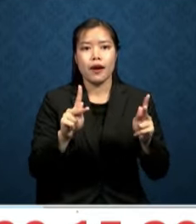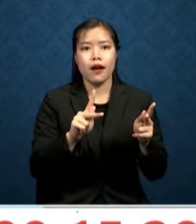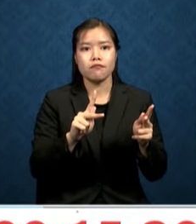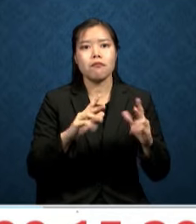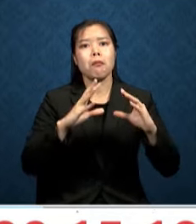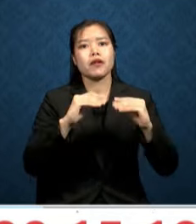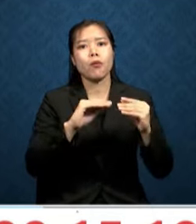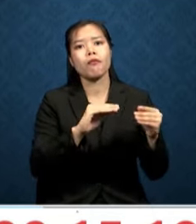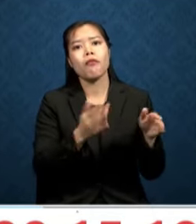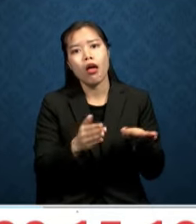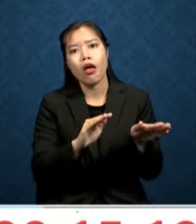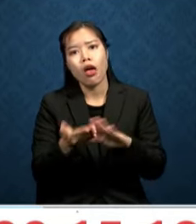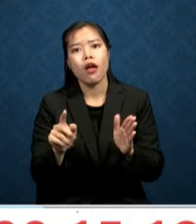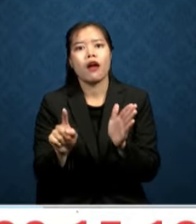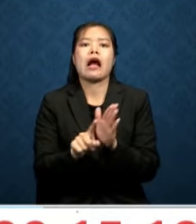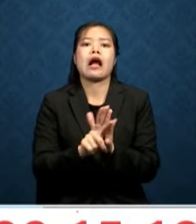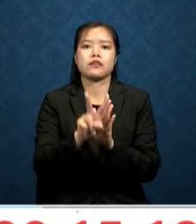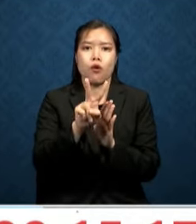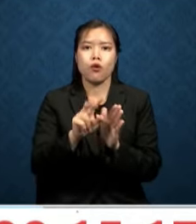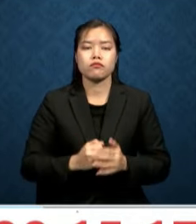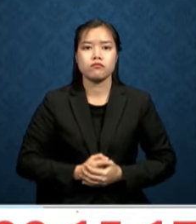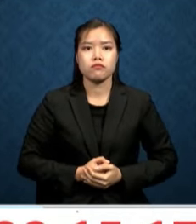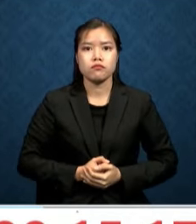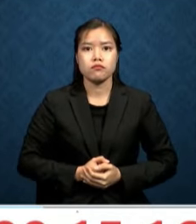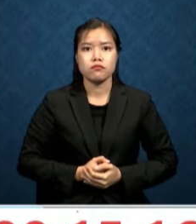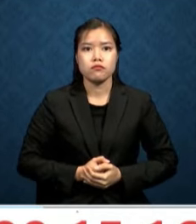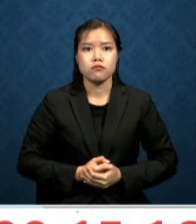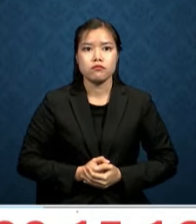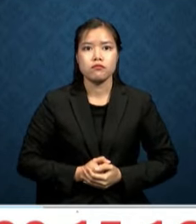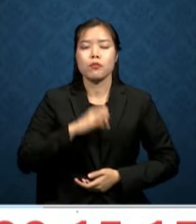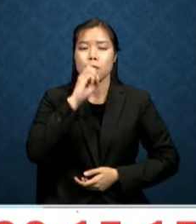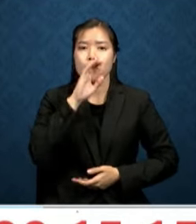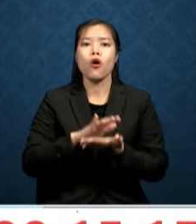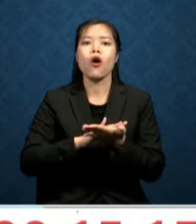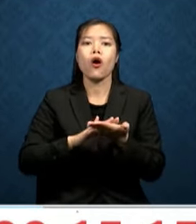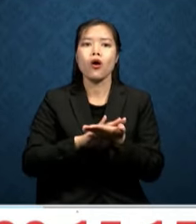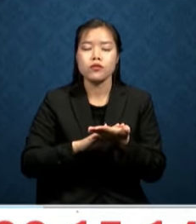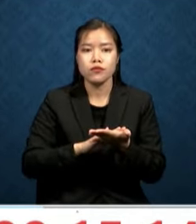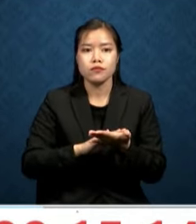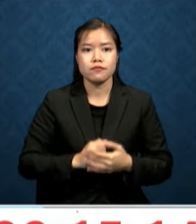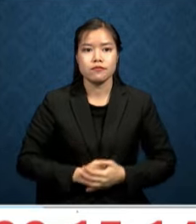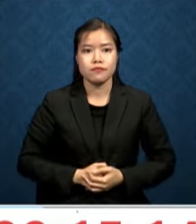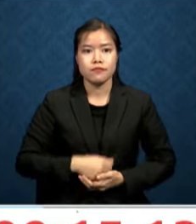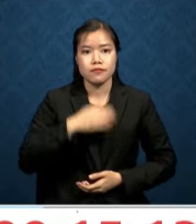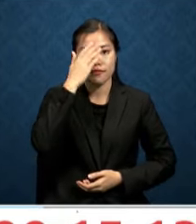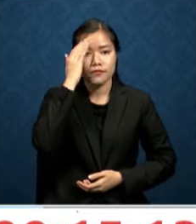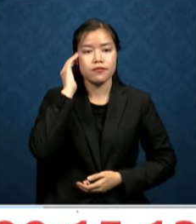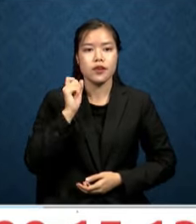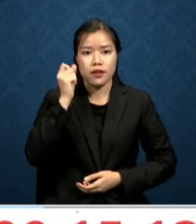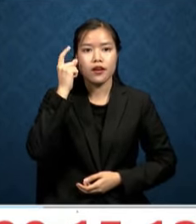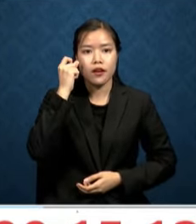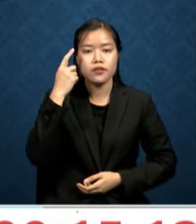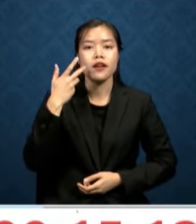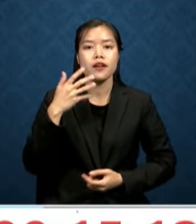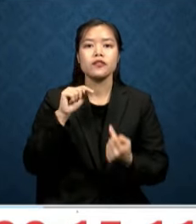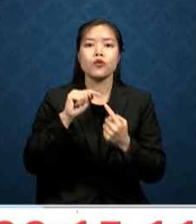ล่มการประชุมไปถึง2ครั้งนะฮะท่านก็ออกมาต้องขอโทษนะครับผมก็เข้าใจได้นะครับถึงความพย